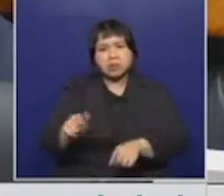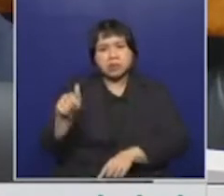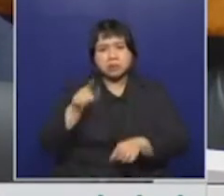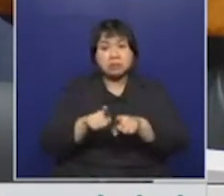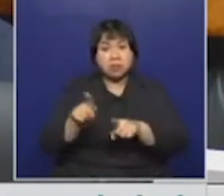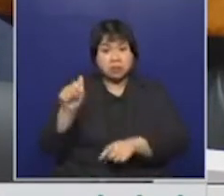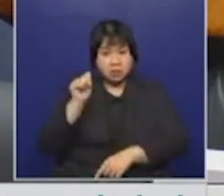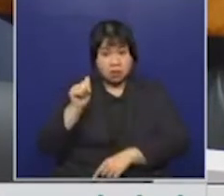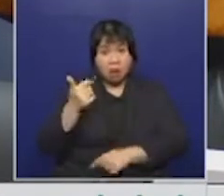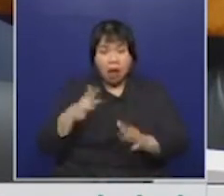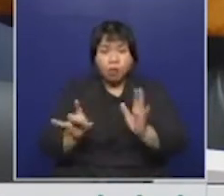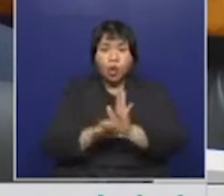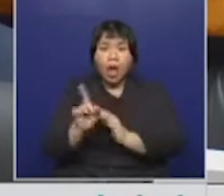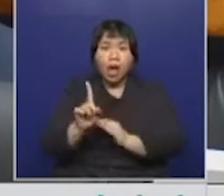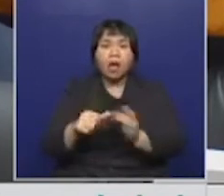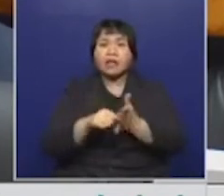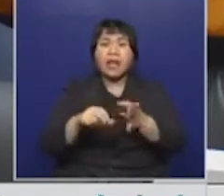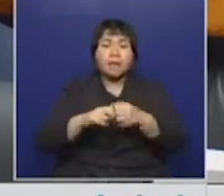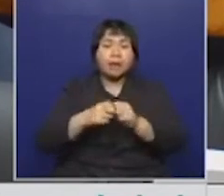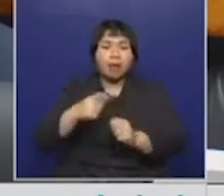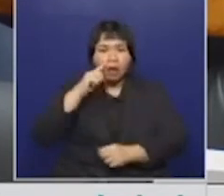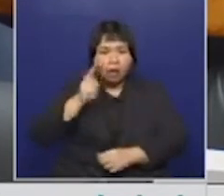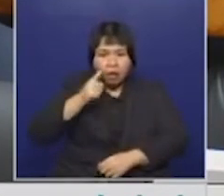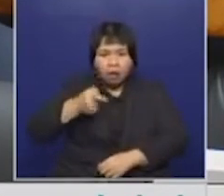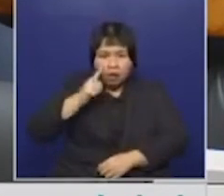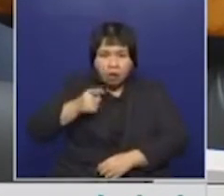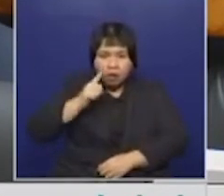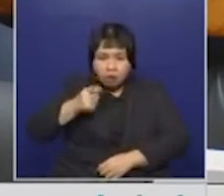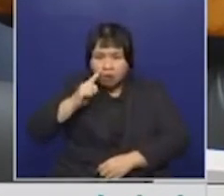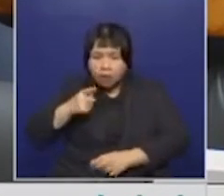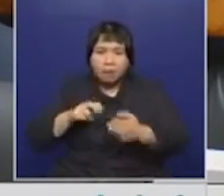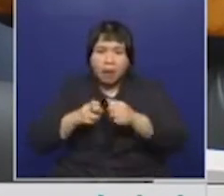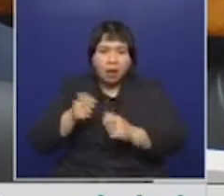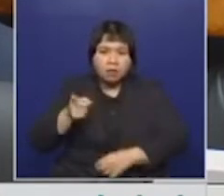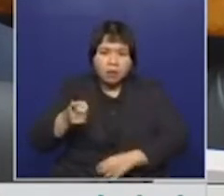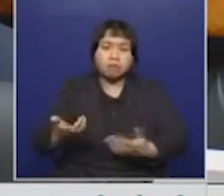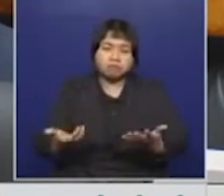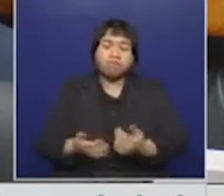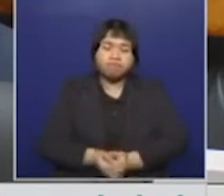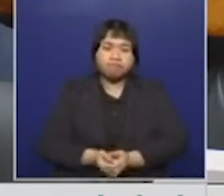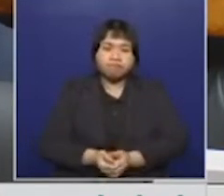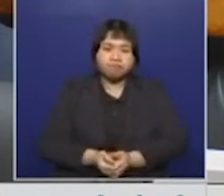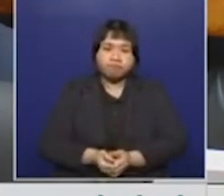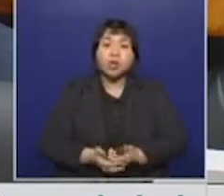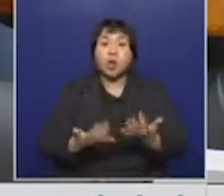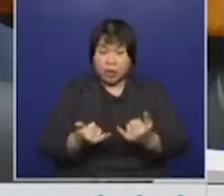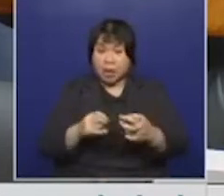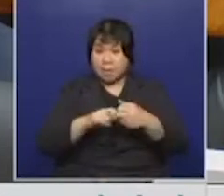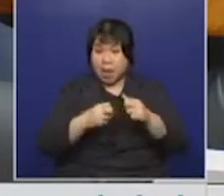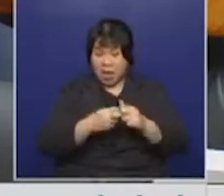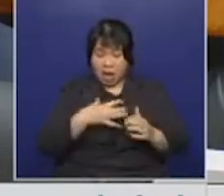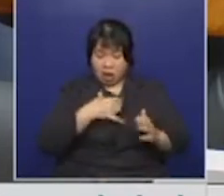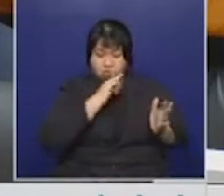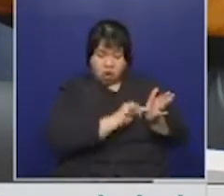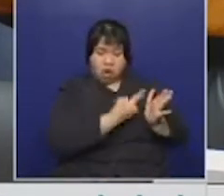จากเริ่มและสุดท้ายก็ได้แก้ไขปัญหาเดิมๆซ้ำๆยังไม่จบไม่สิ้นการอุดและการปัญหาที่ตนเกตย่อม